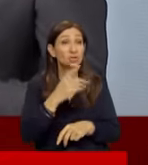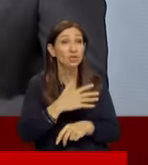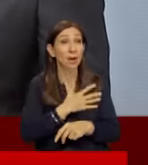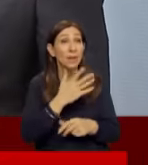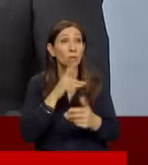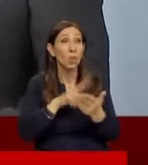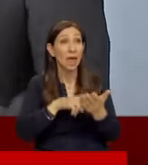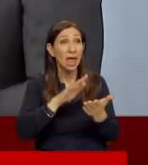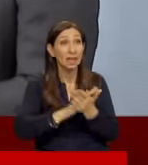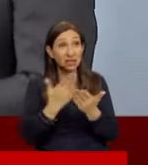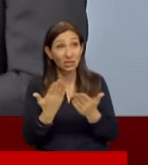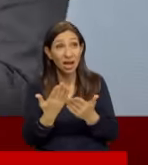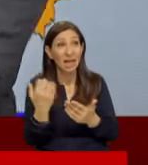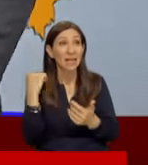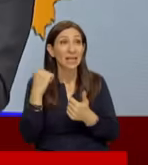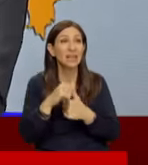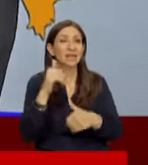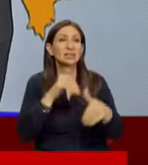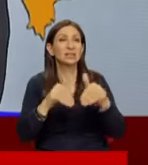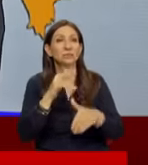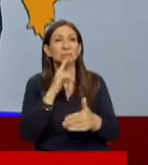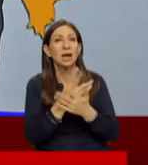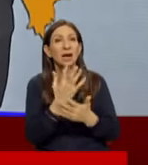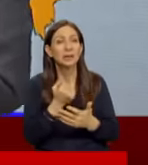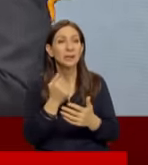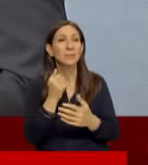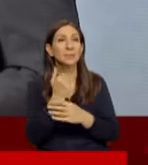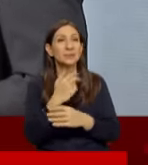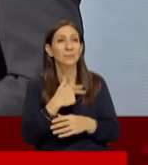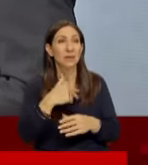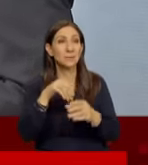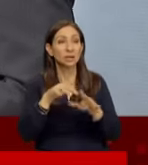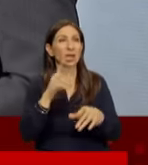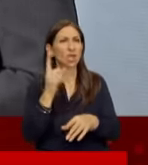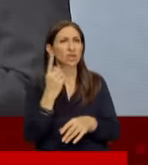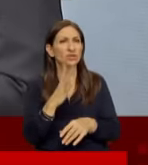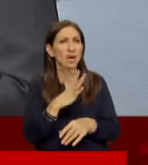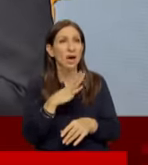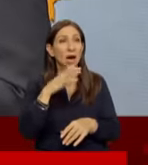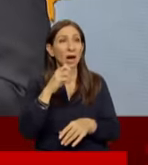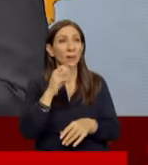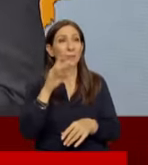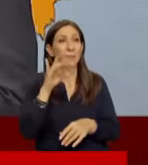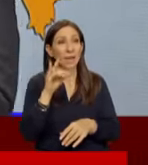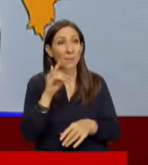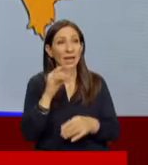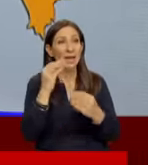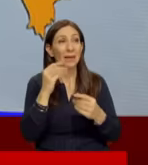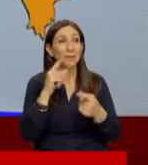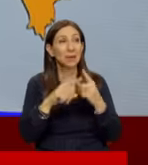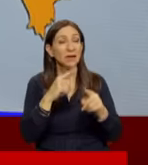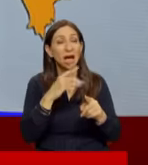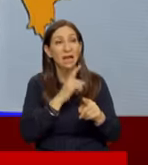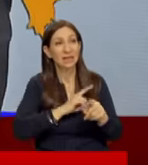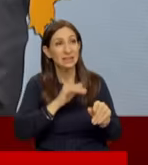üye daha istifa edince yeniden seçim kararı aldı Bilecik Belediye Meclisi. Orada ilginç bir şey yaşandı. AK Parti, MHP, İYİ Parti'nin